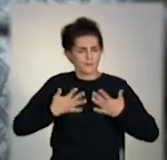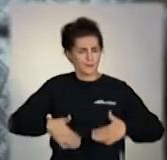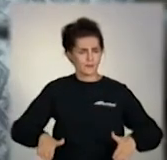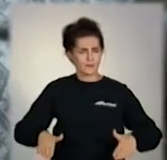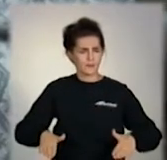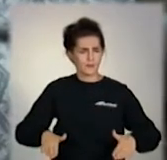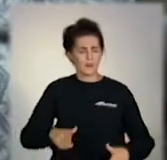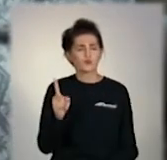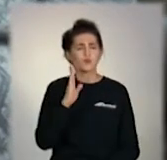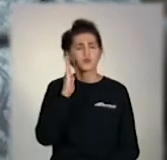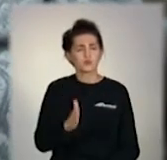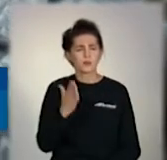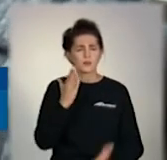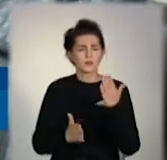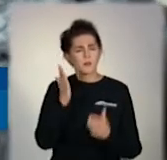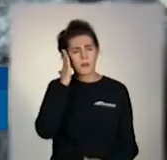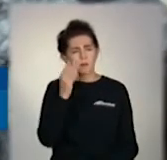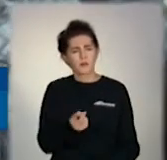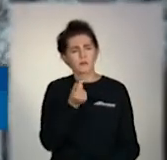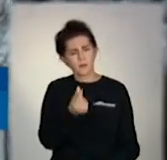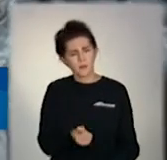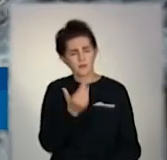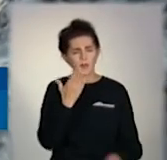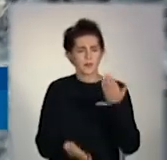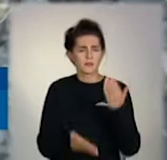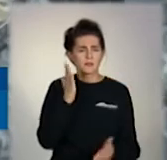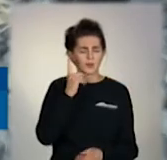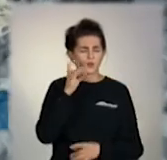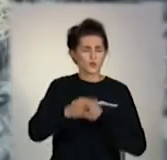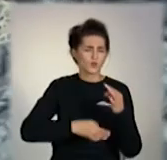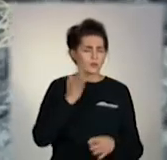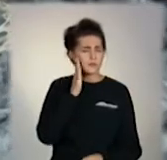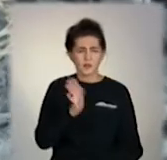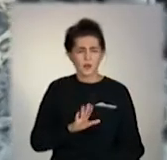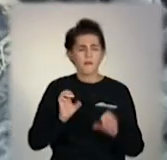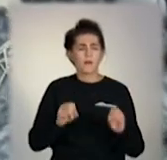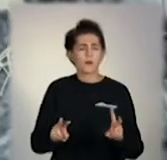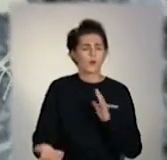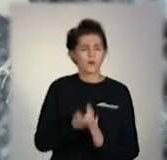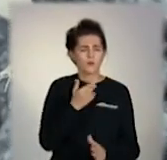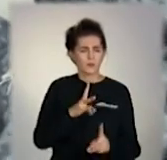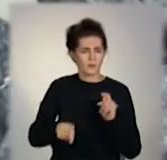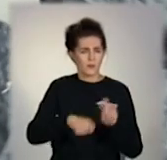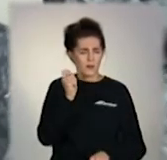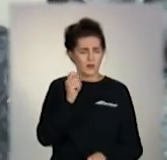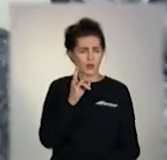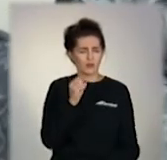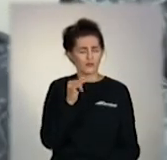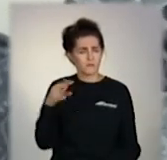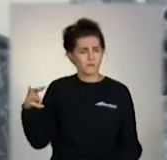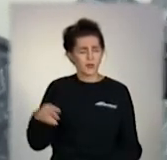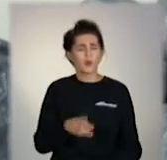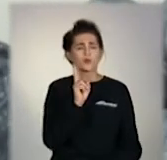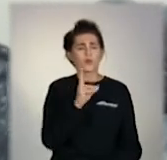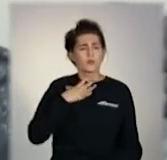Однак що буде, якщо спати по мінімуму або не спати взагалі хоча б добу? Як потім відновитися, аби не збити режим? Та що робити тим, хто